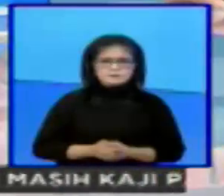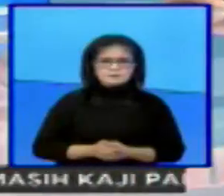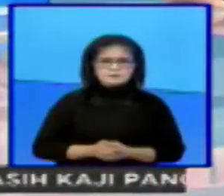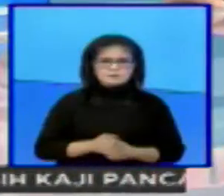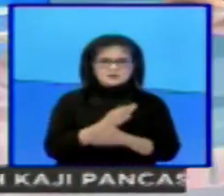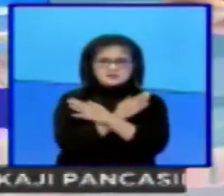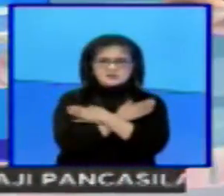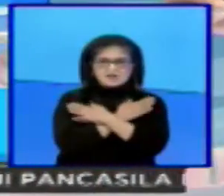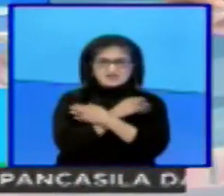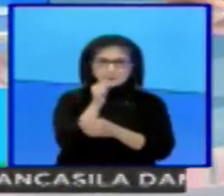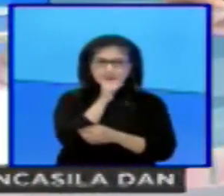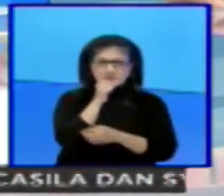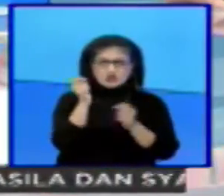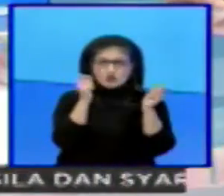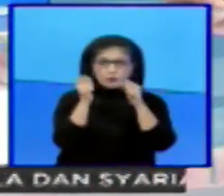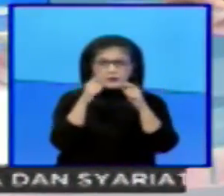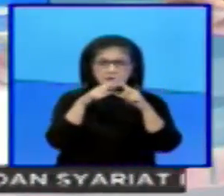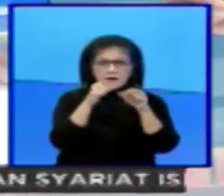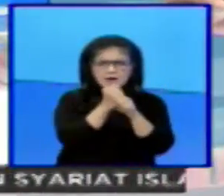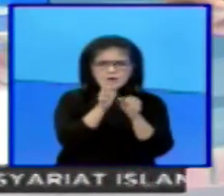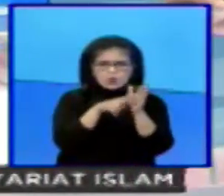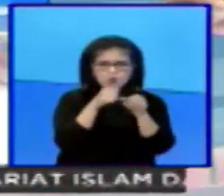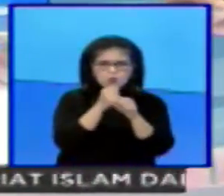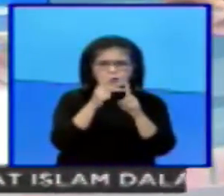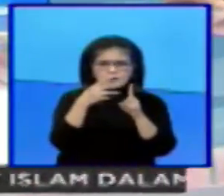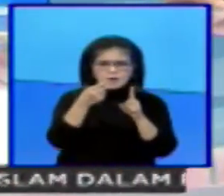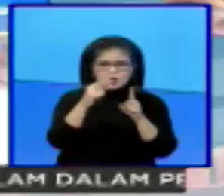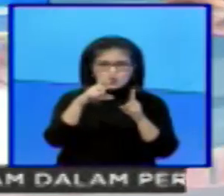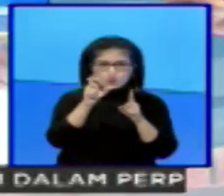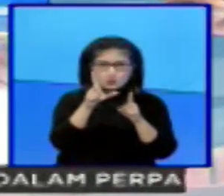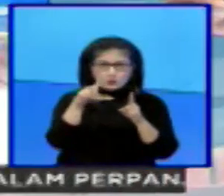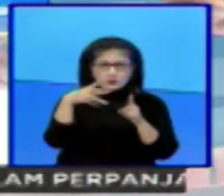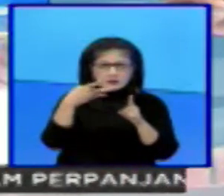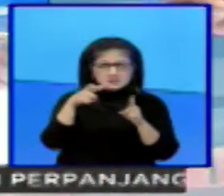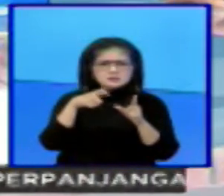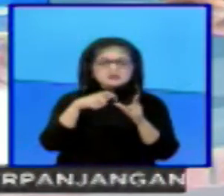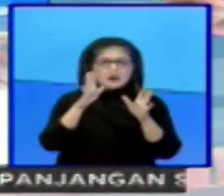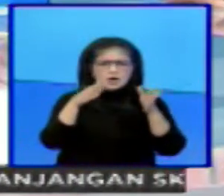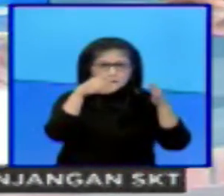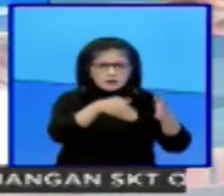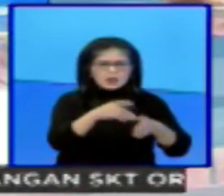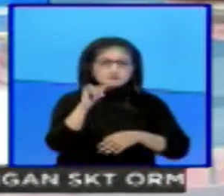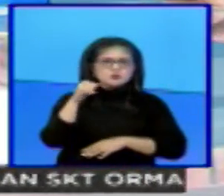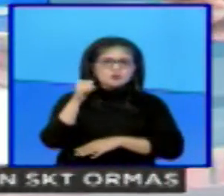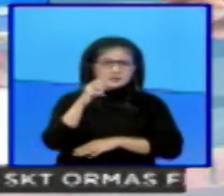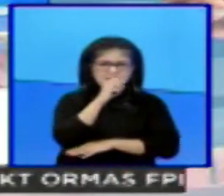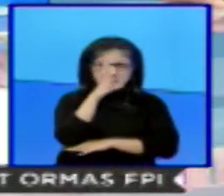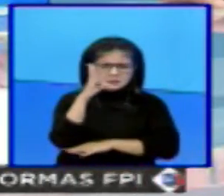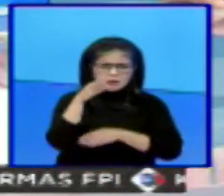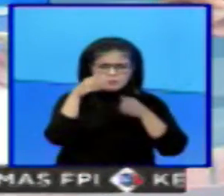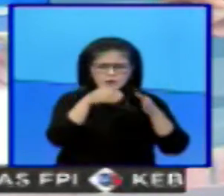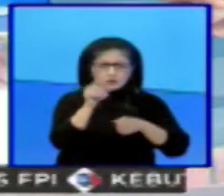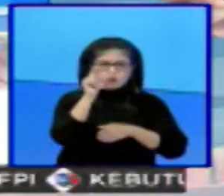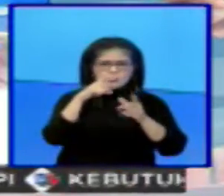Pemirsa, jenazah penyanyi sekaligus komedian Agung Hercules akan dikebumikan Jumat siang di Pemakaman Umum Cikutra, Bandung, Jawa Barat.